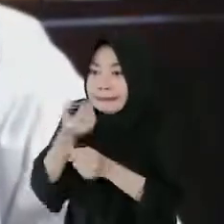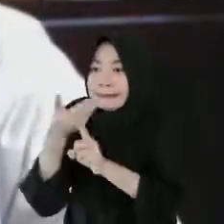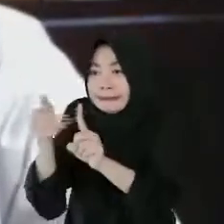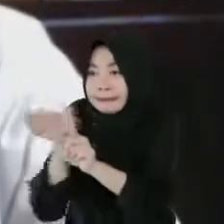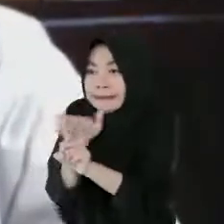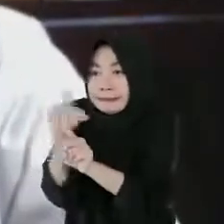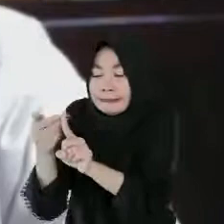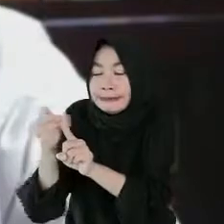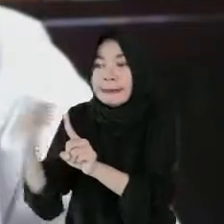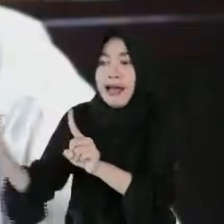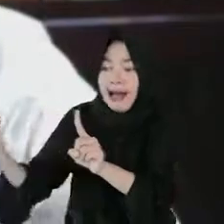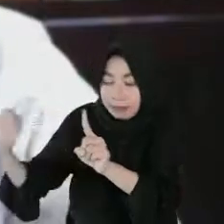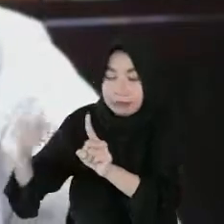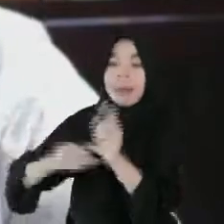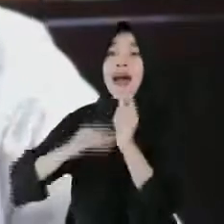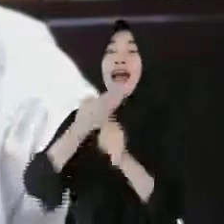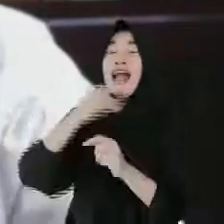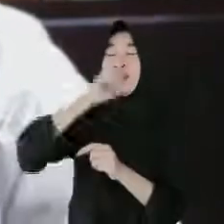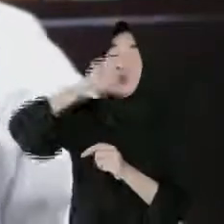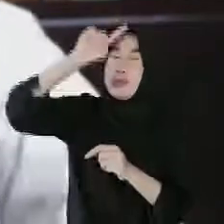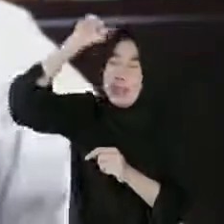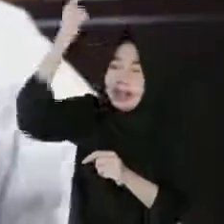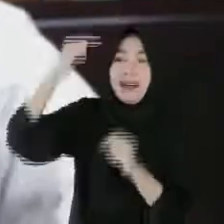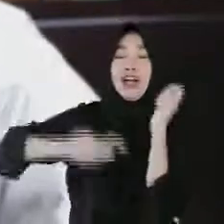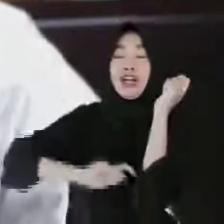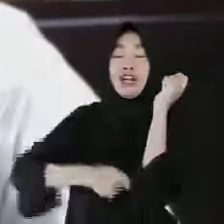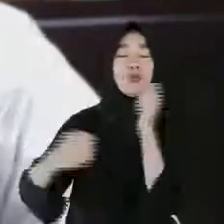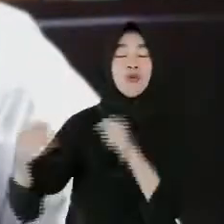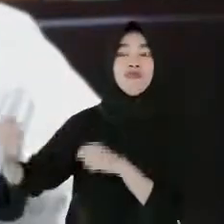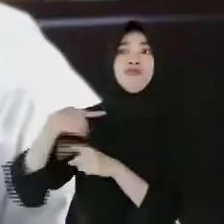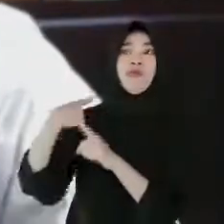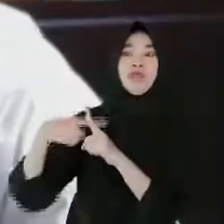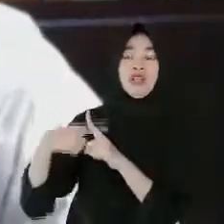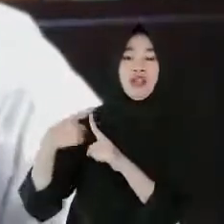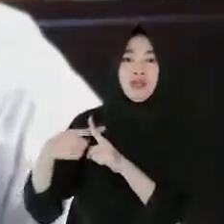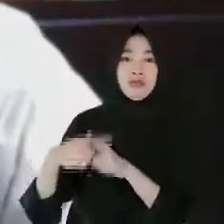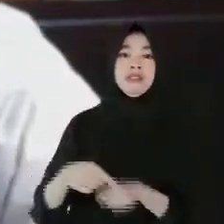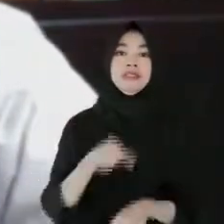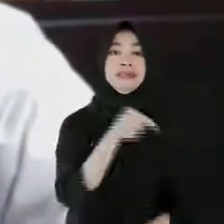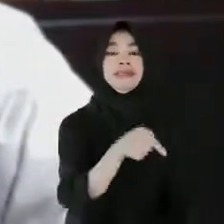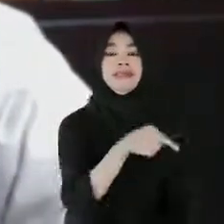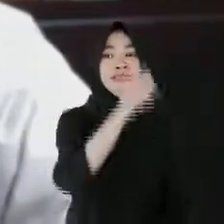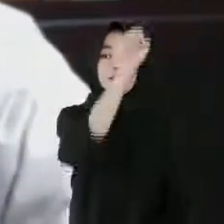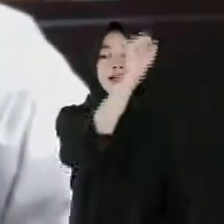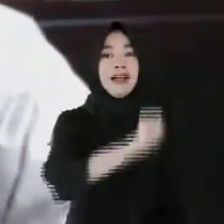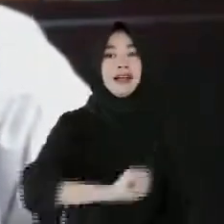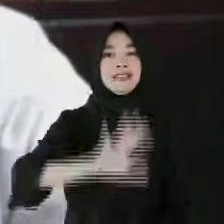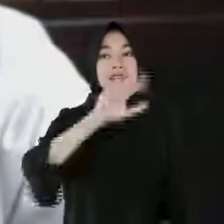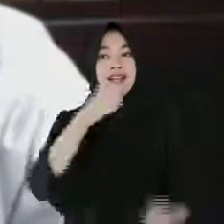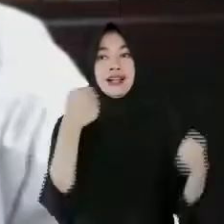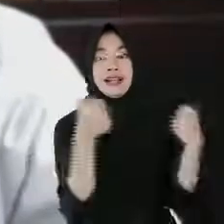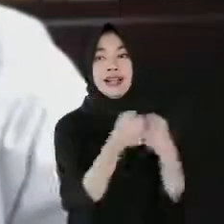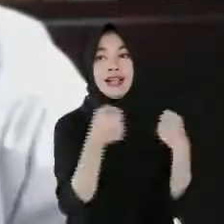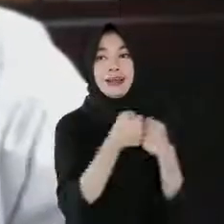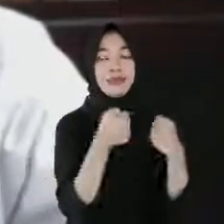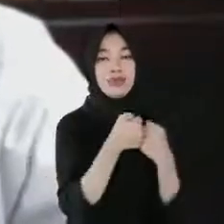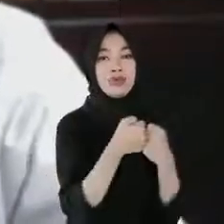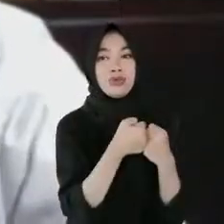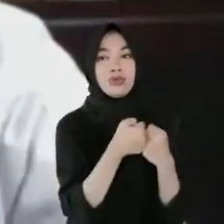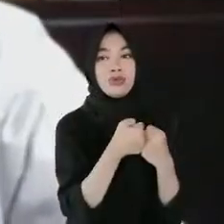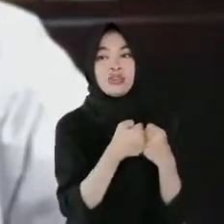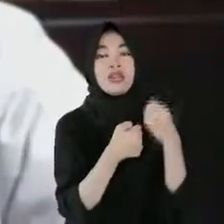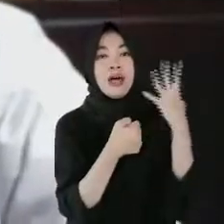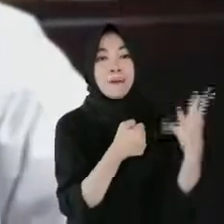kami tadi juga menarik sampaikan Pak Sony Kalau kemarin SM game itu rumus kami hanya empat tujuannya